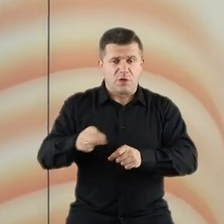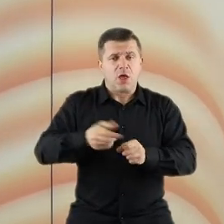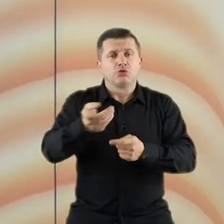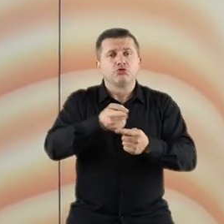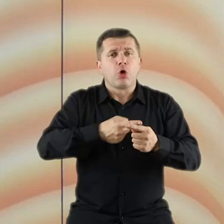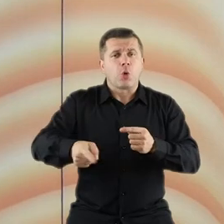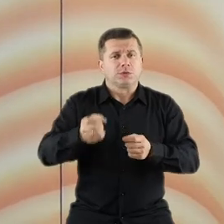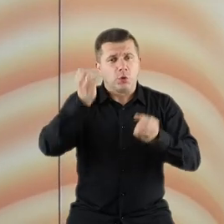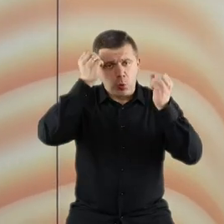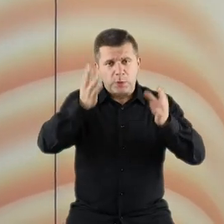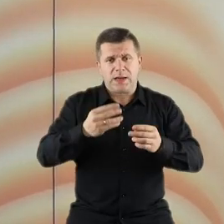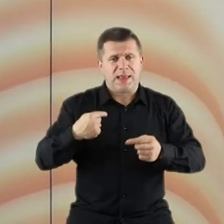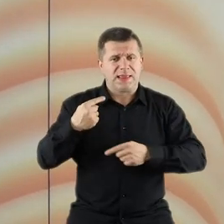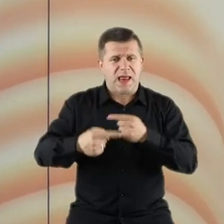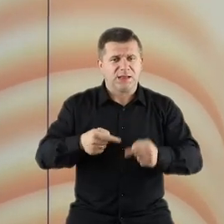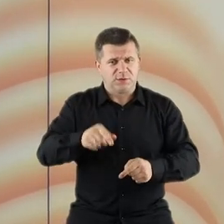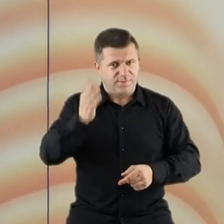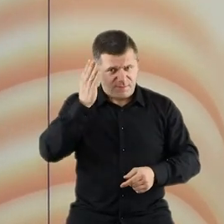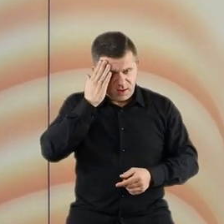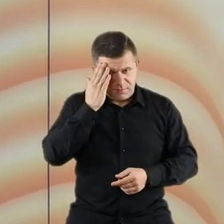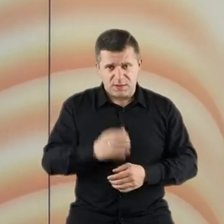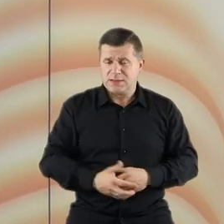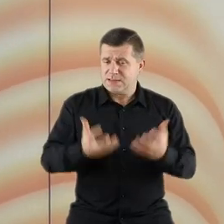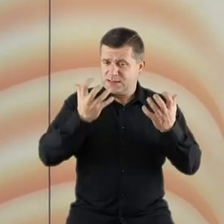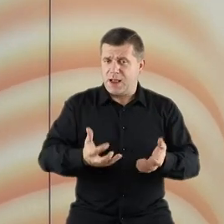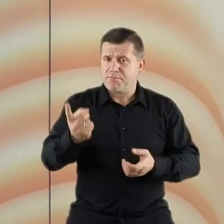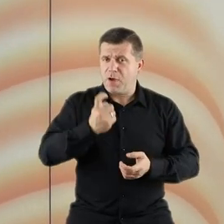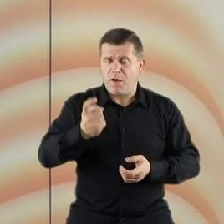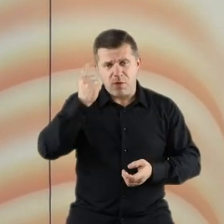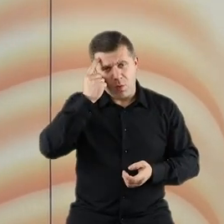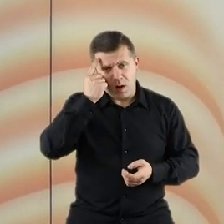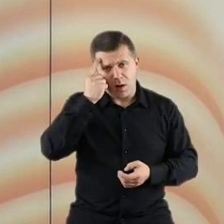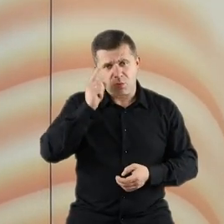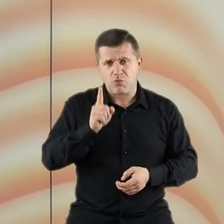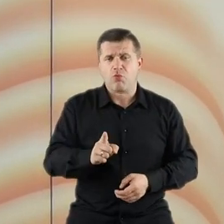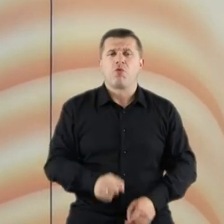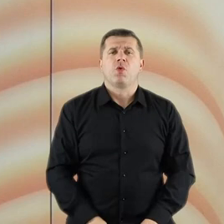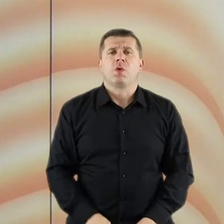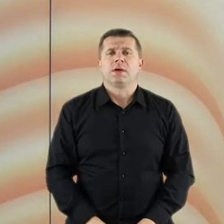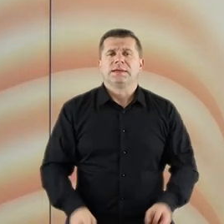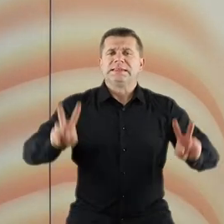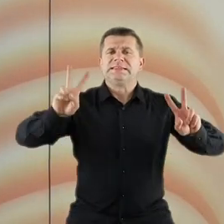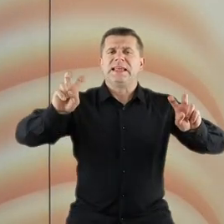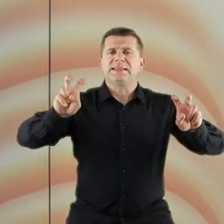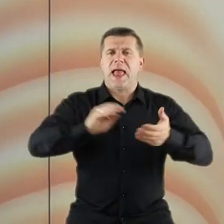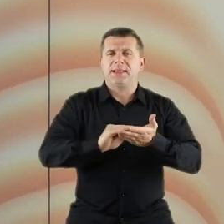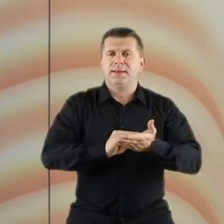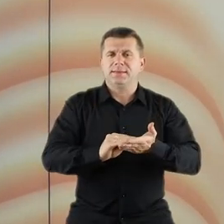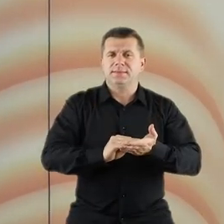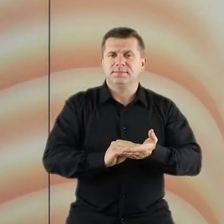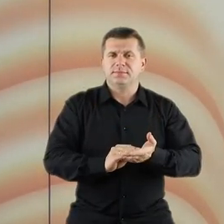cząstkę Kultury tradycyjnej o czym wiemy ale chciałabym przywołać to cytat